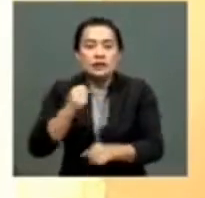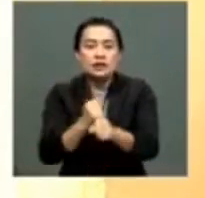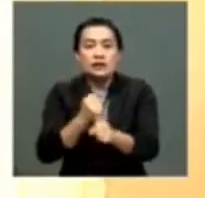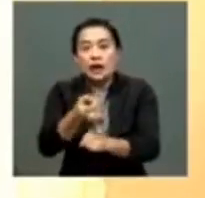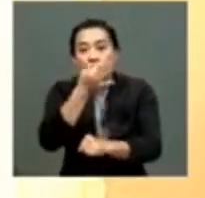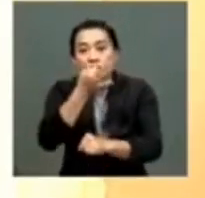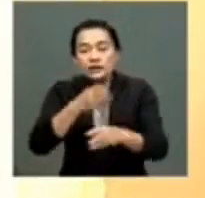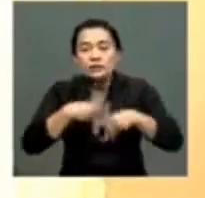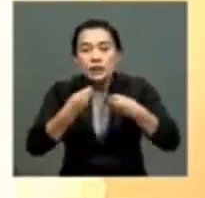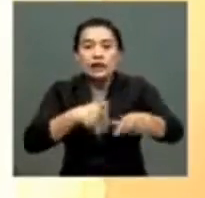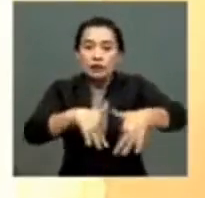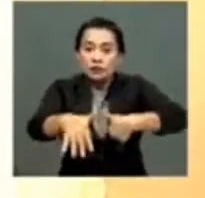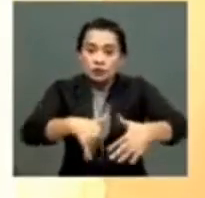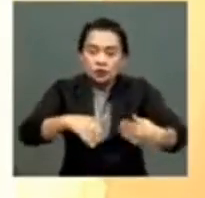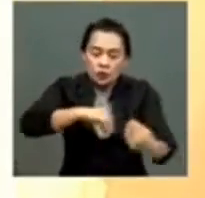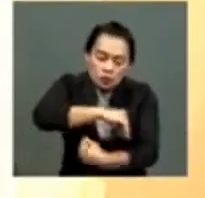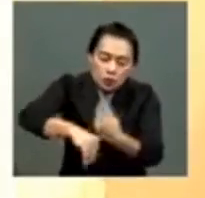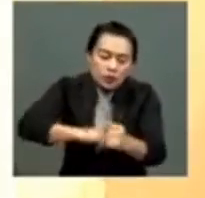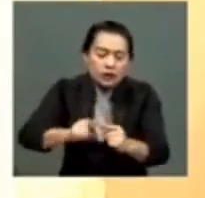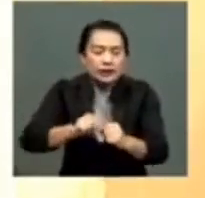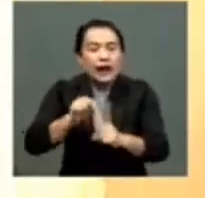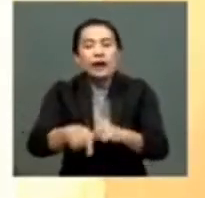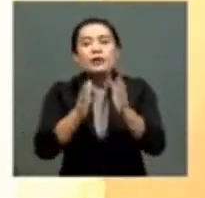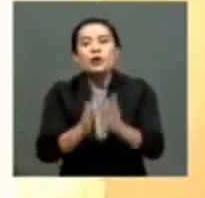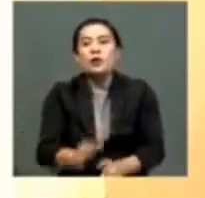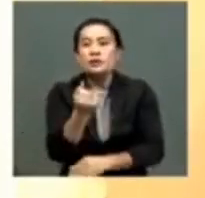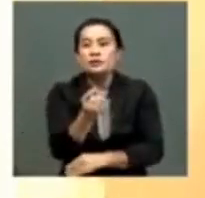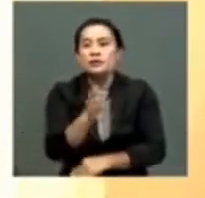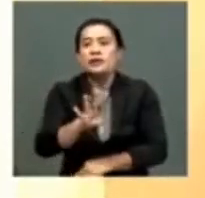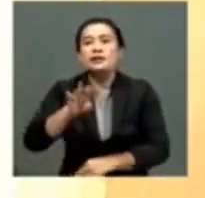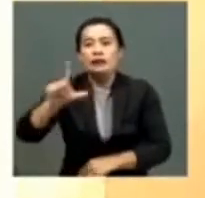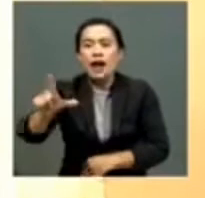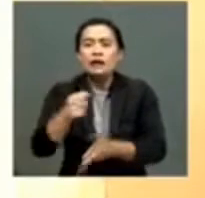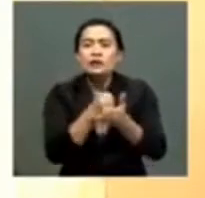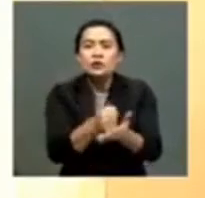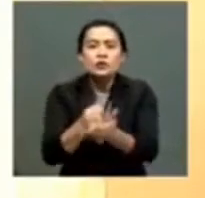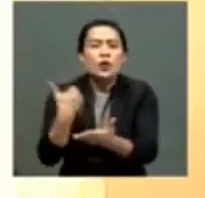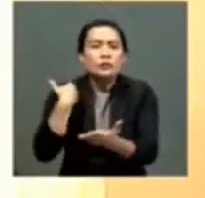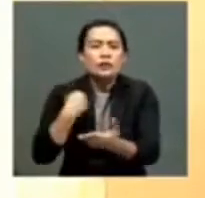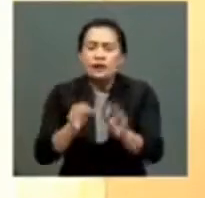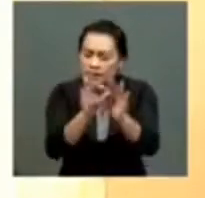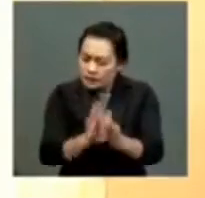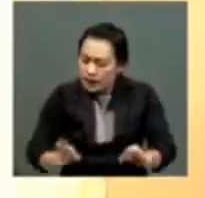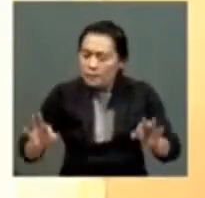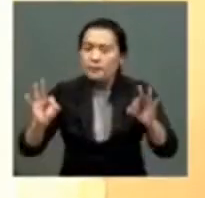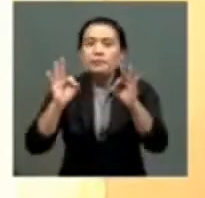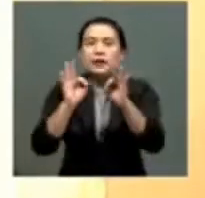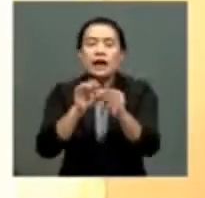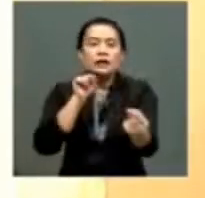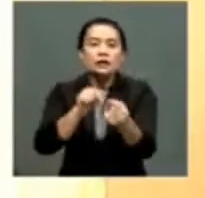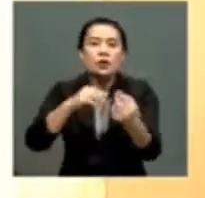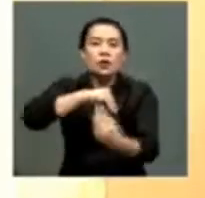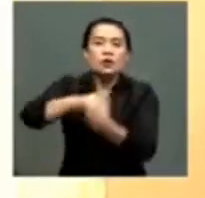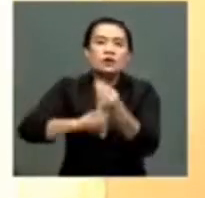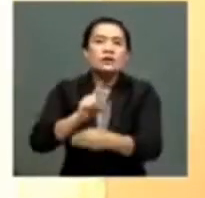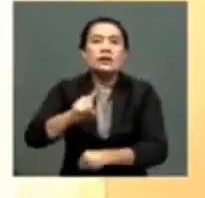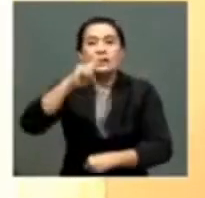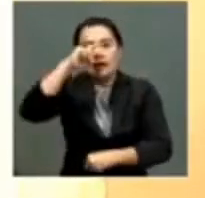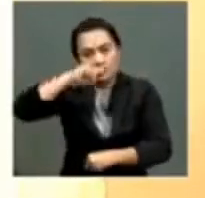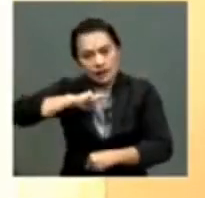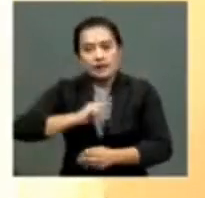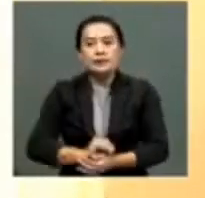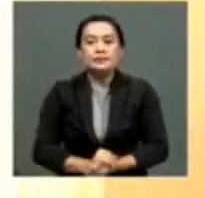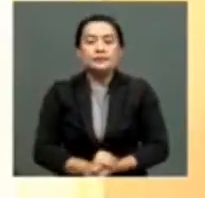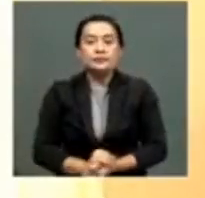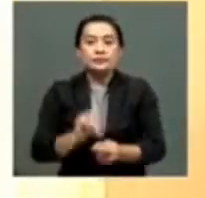พให้กับพี่น้องมากกว่า14ล้านคนทั่วประเทศแล้วก็เป็นฟันเฟืองที่สำคัญต่อเศรษฐกิจของประเทศไทยประการ